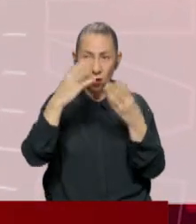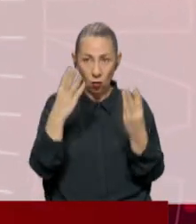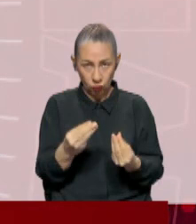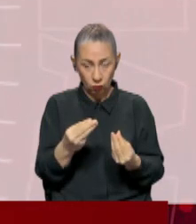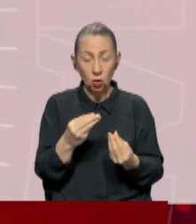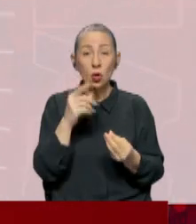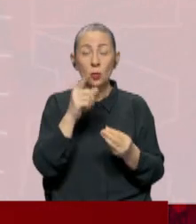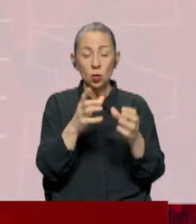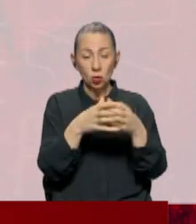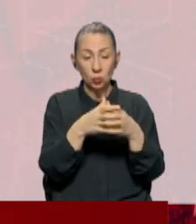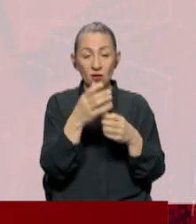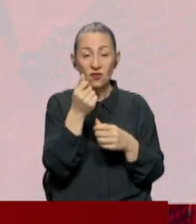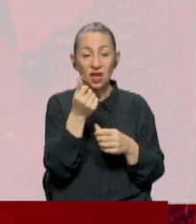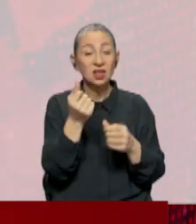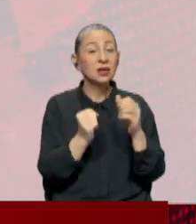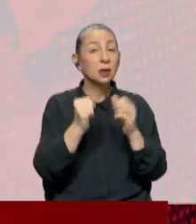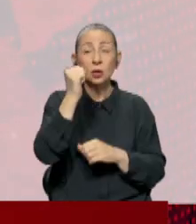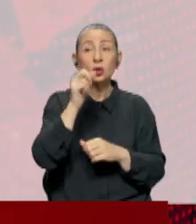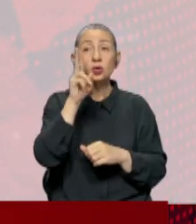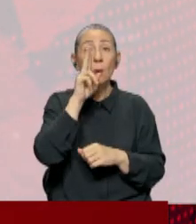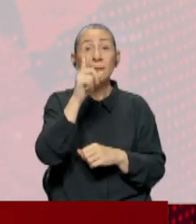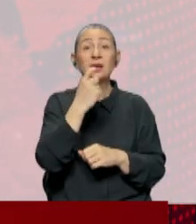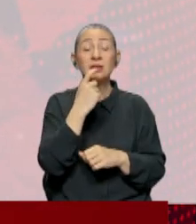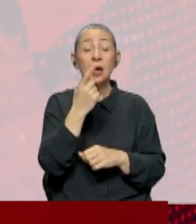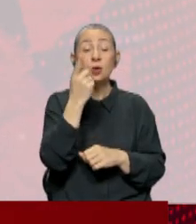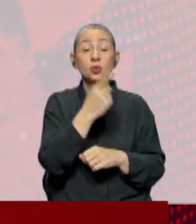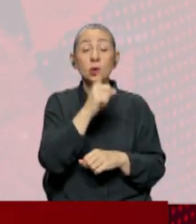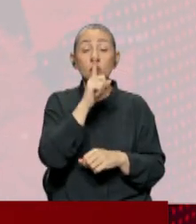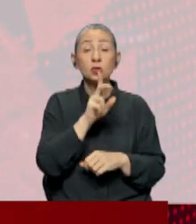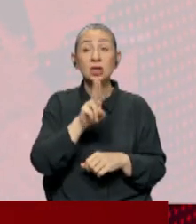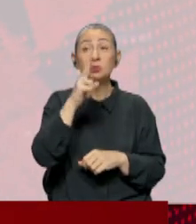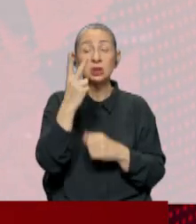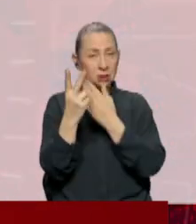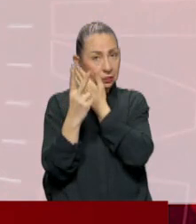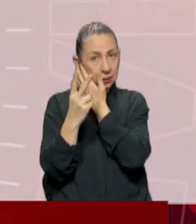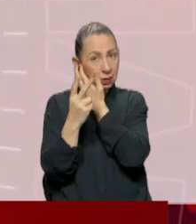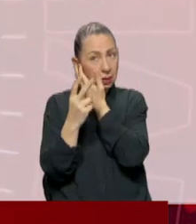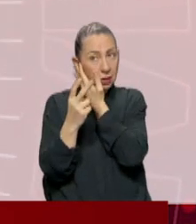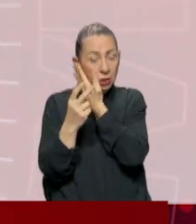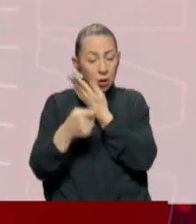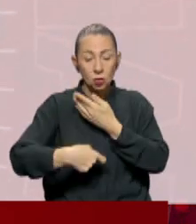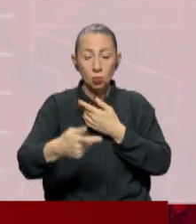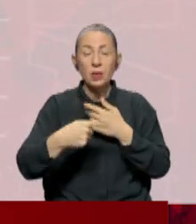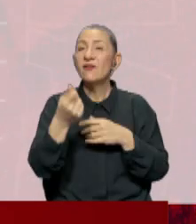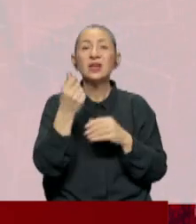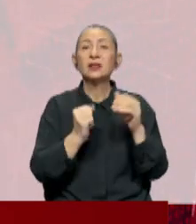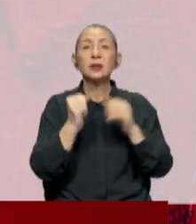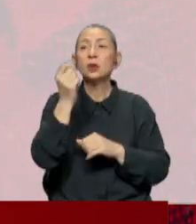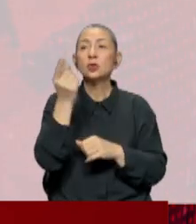olduğu bu gruptaki fiyat artışı son bir yılda %172. Gübre fiyatındaki